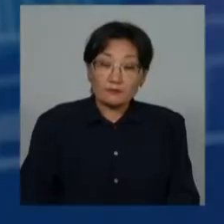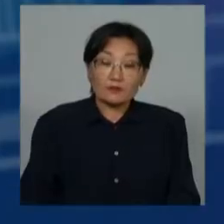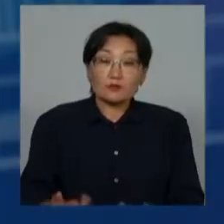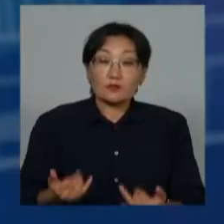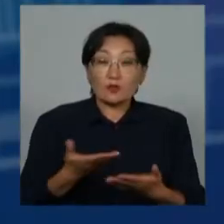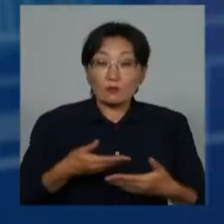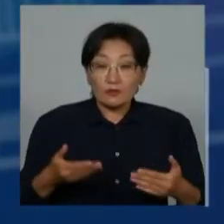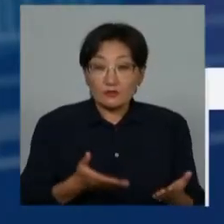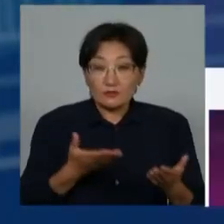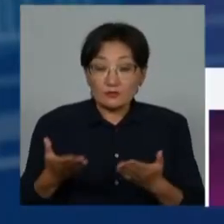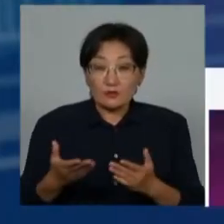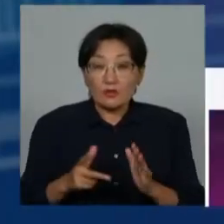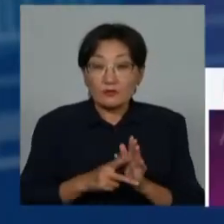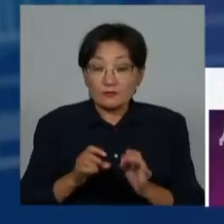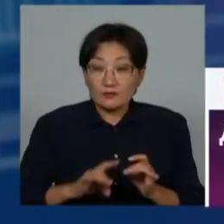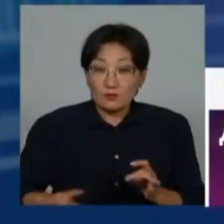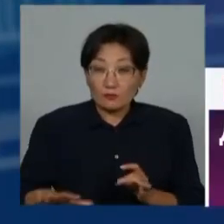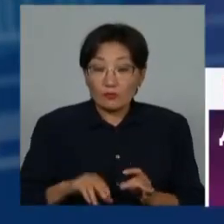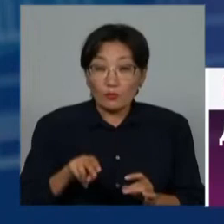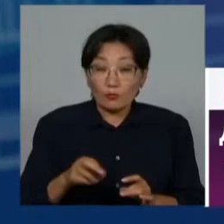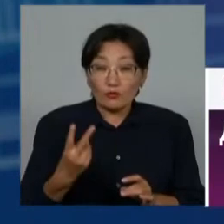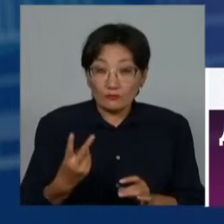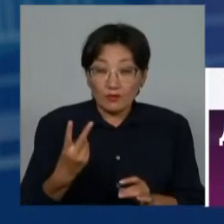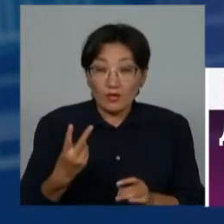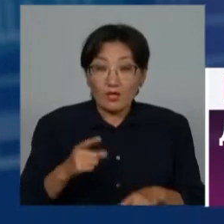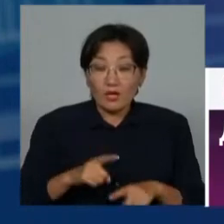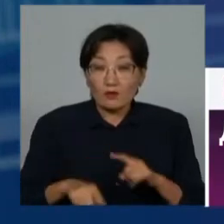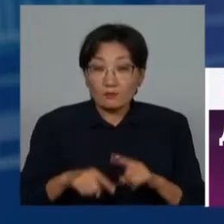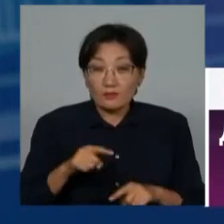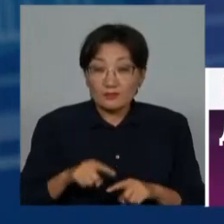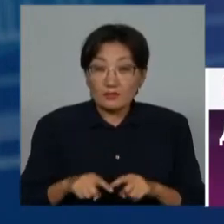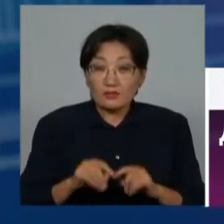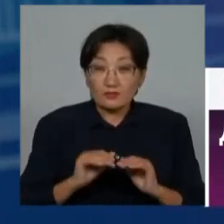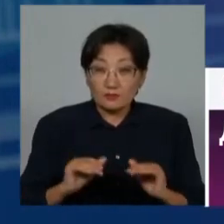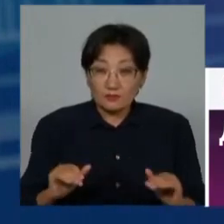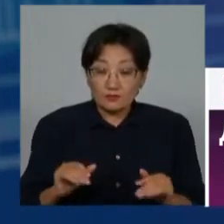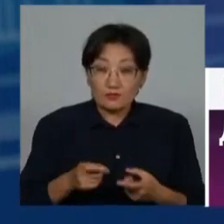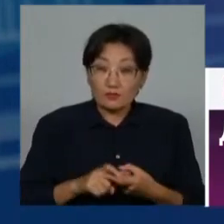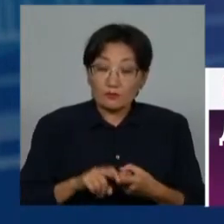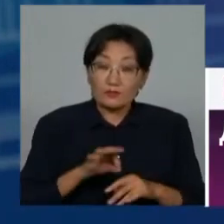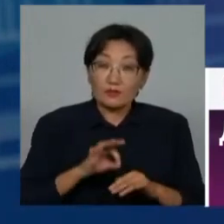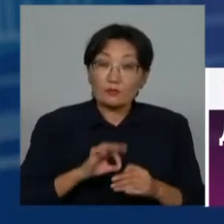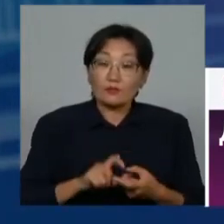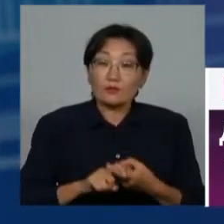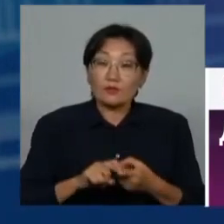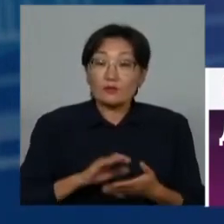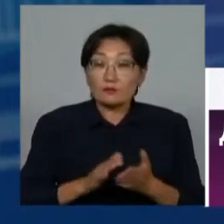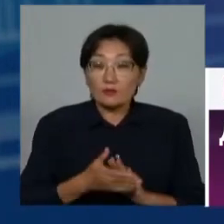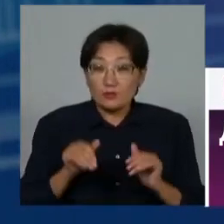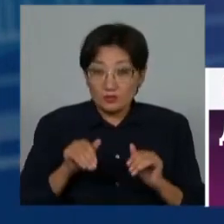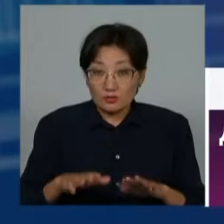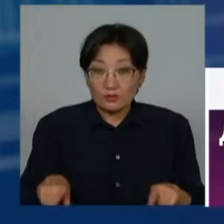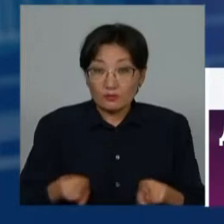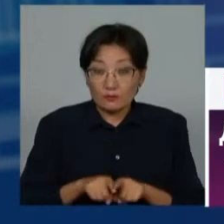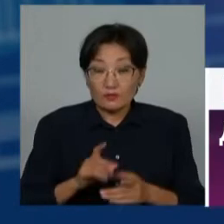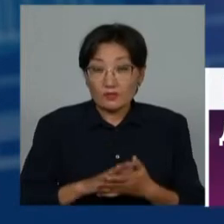Сегодня мы пригласили с 8 районов по 2 родителя с детьми. В связи с эпидемиологической ситуацией решили так.